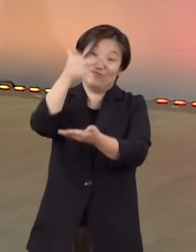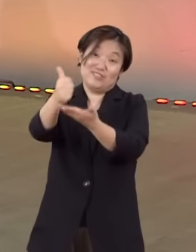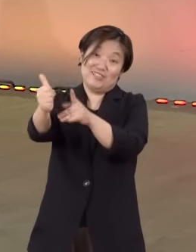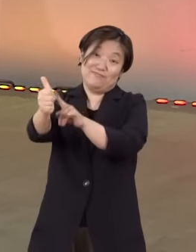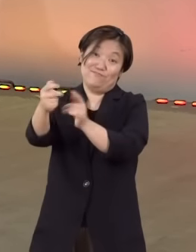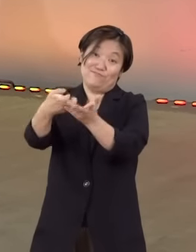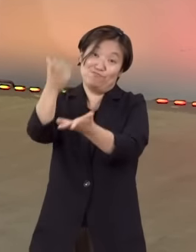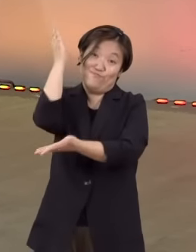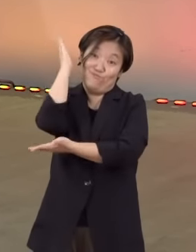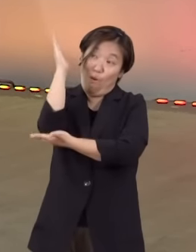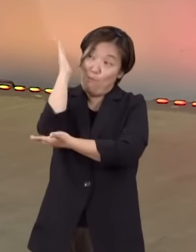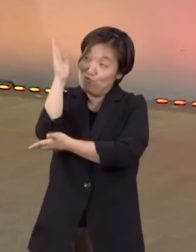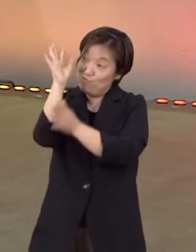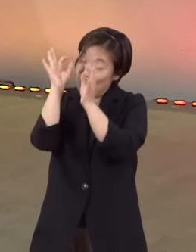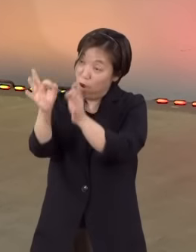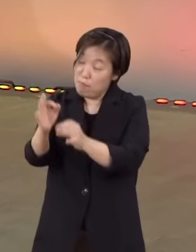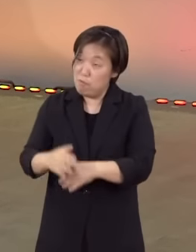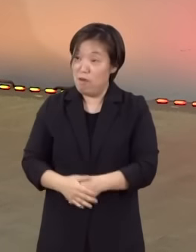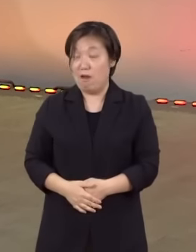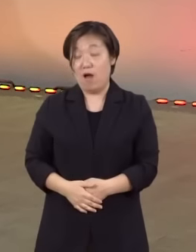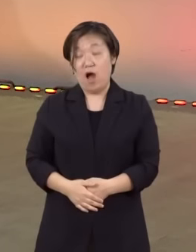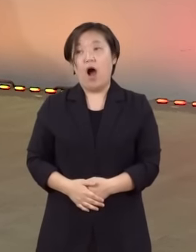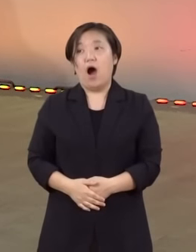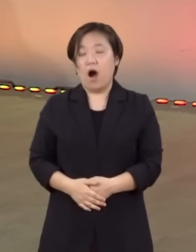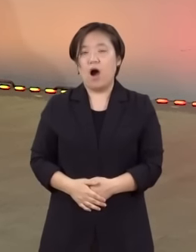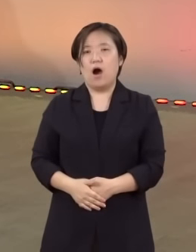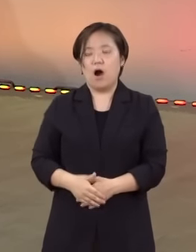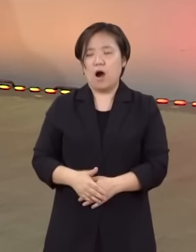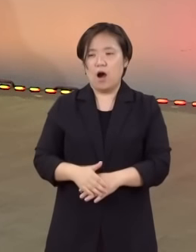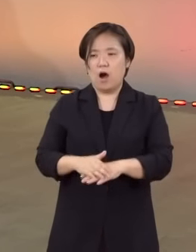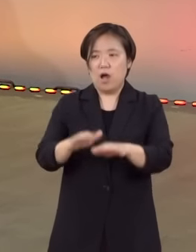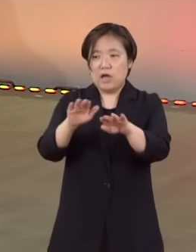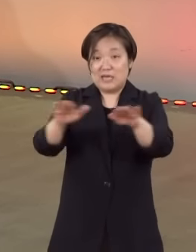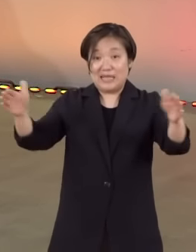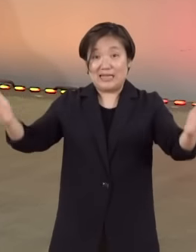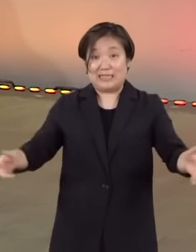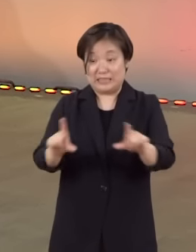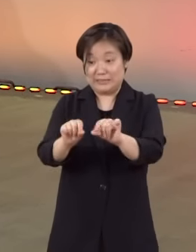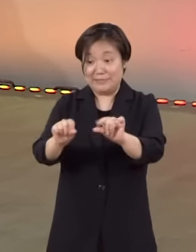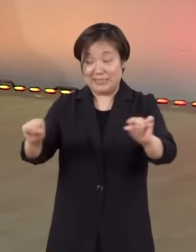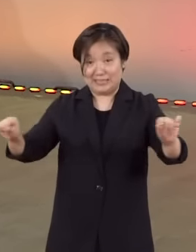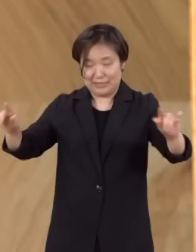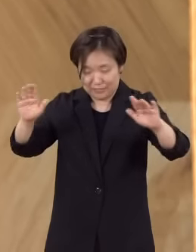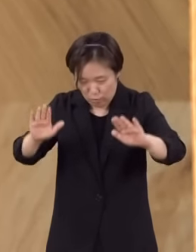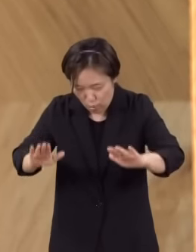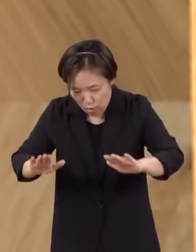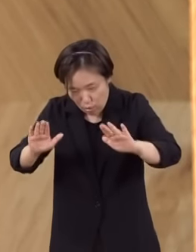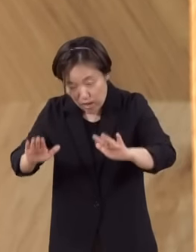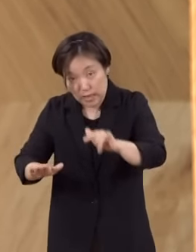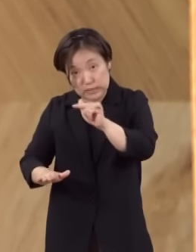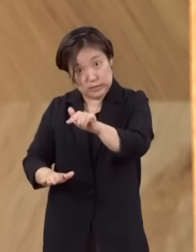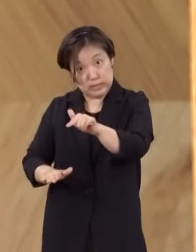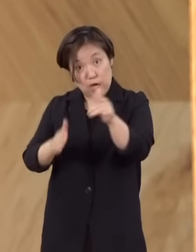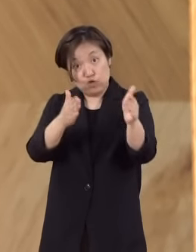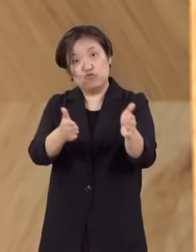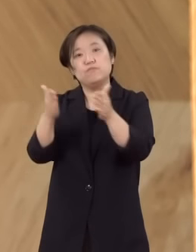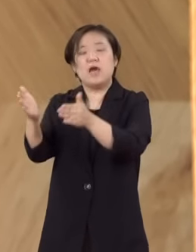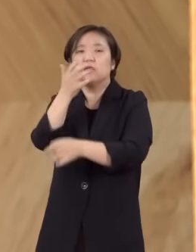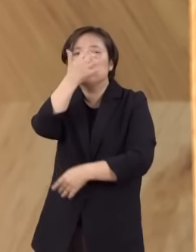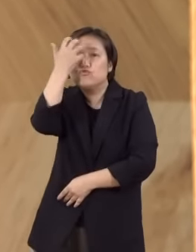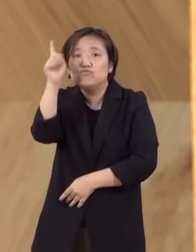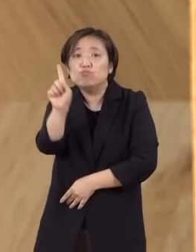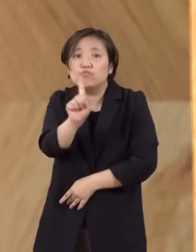제사상 차리는 꿈이 영가 천도라는 것을 알게 되었습니다 영가천도